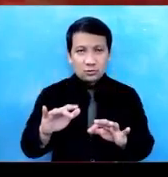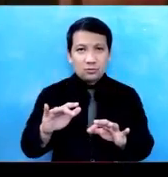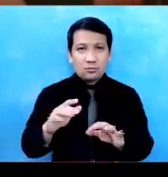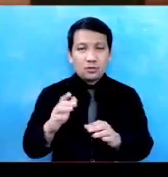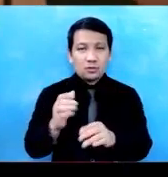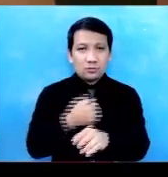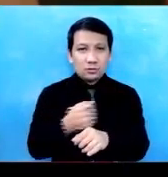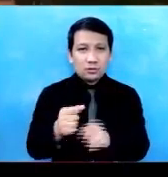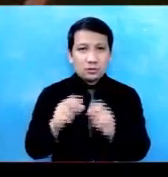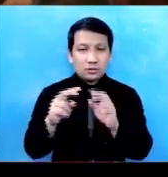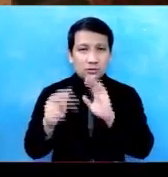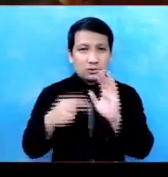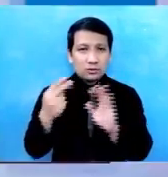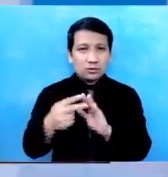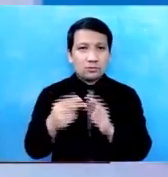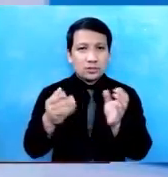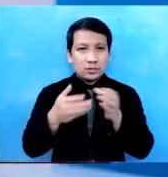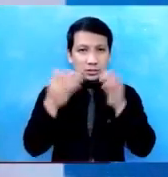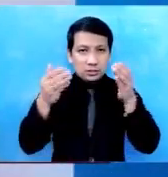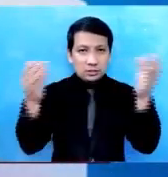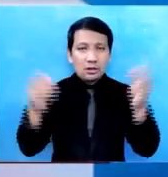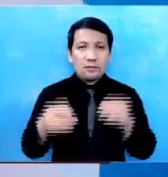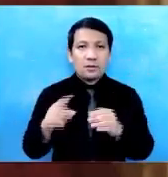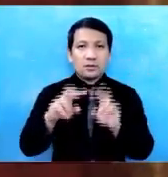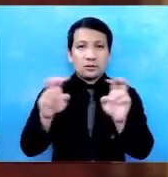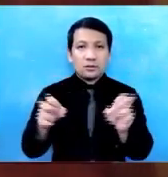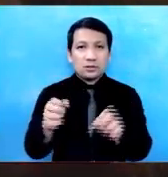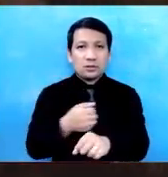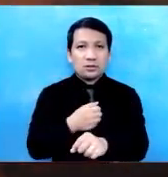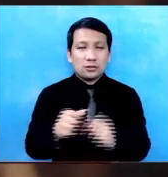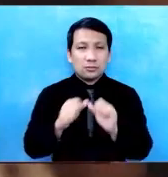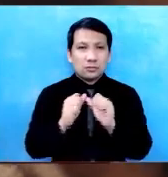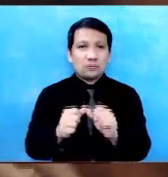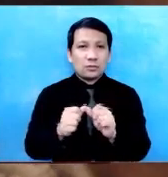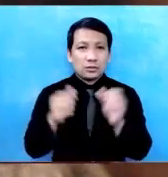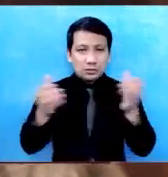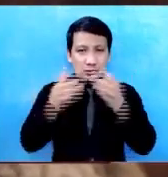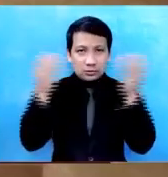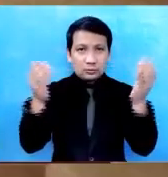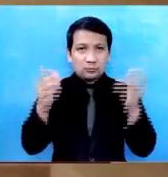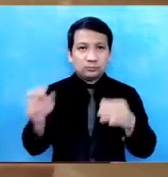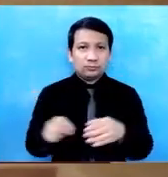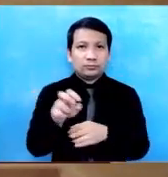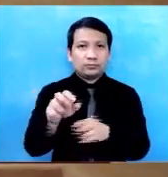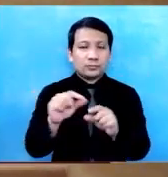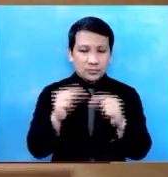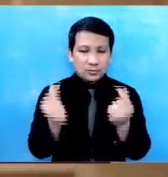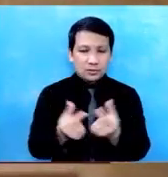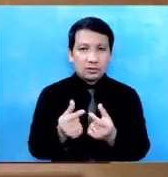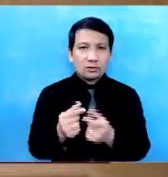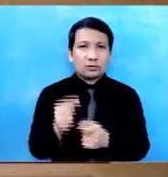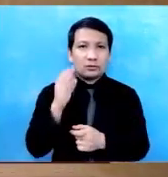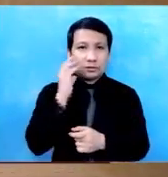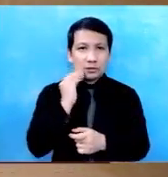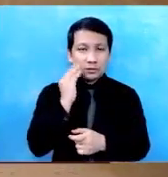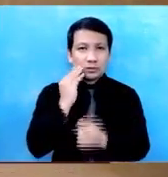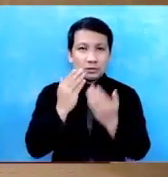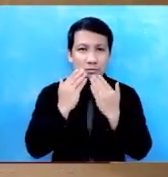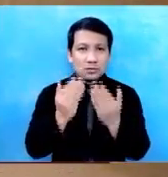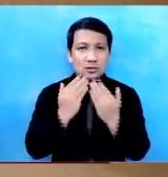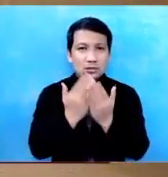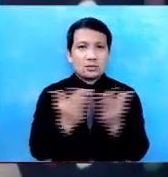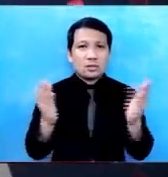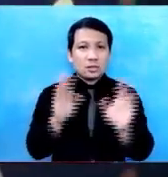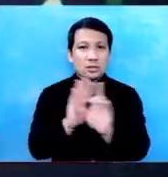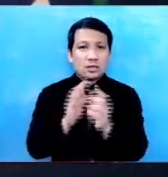video na Celebrate. Ang kantang yan ay pagdiriwang sa journey ng grupo at pasasalamat din nila sa kanilang